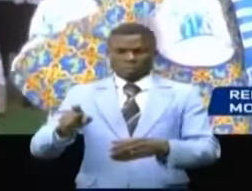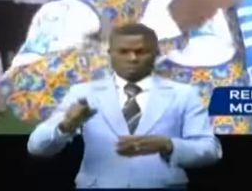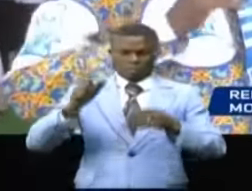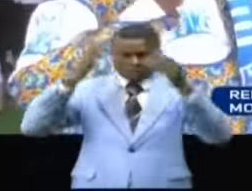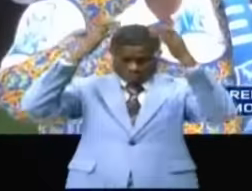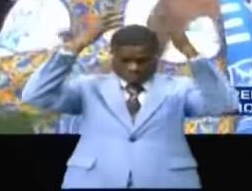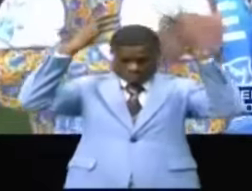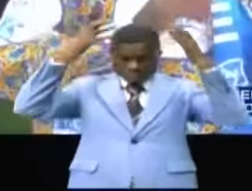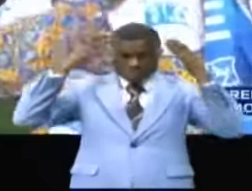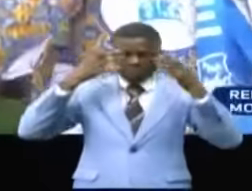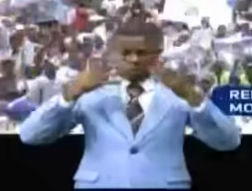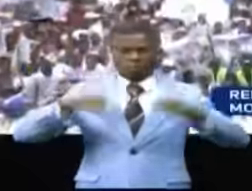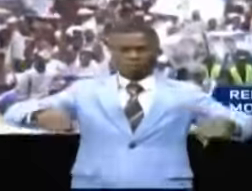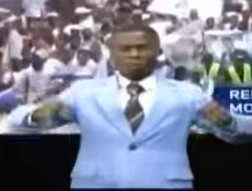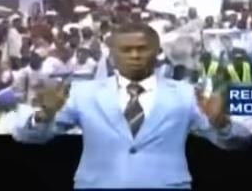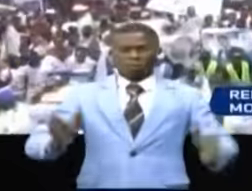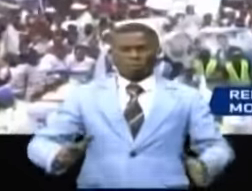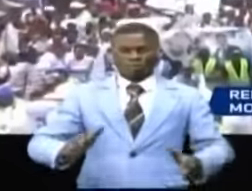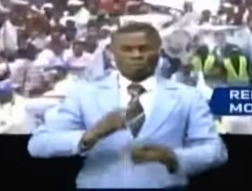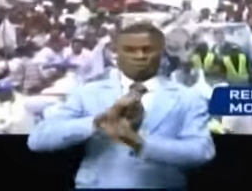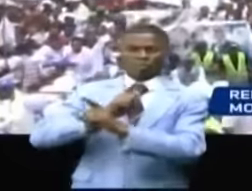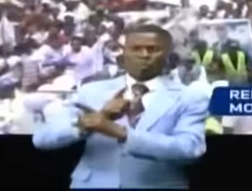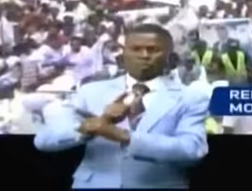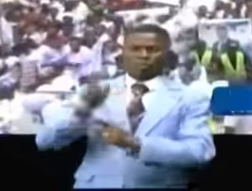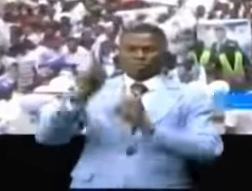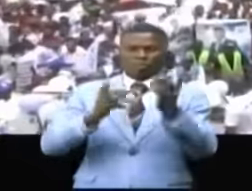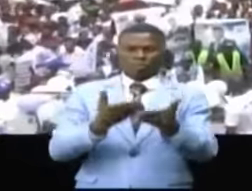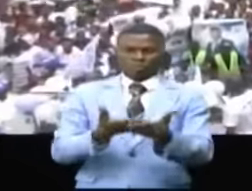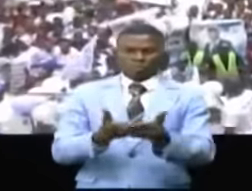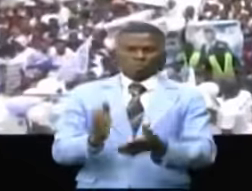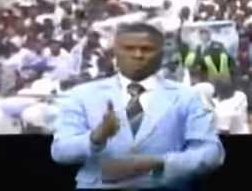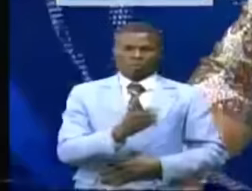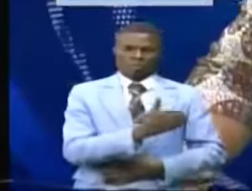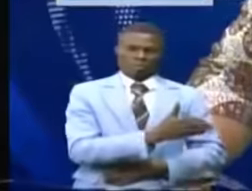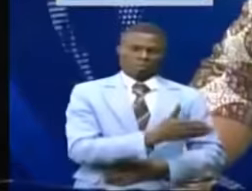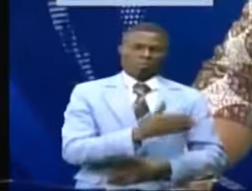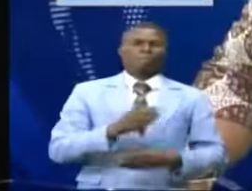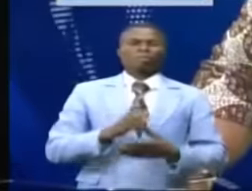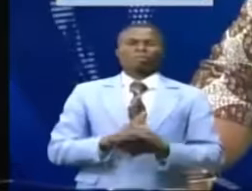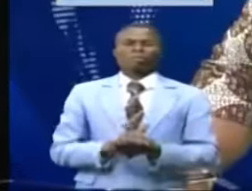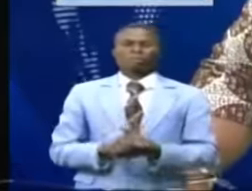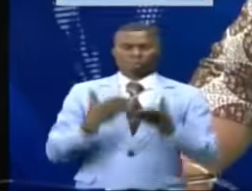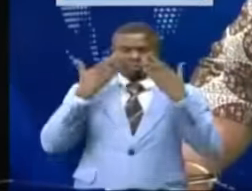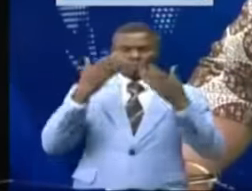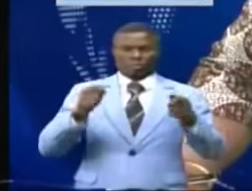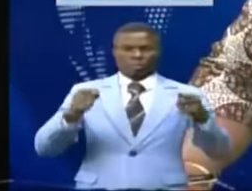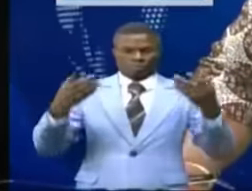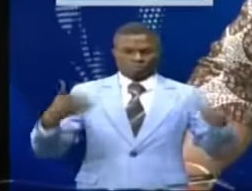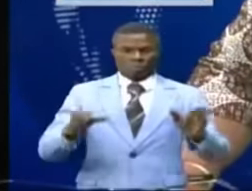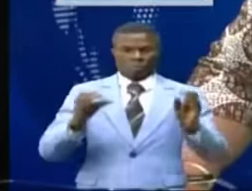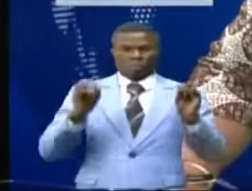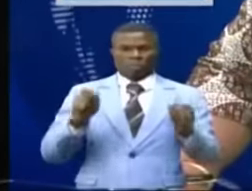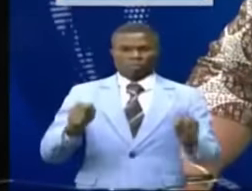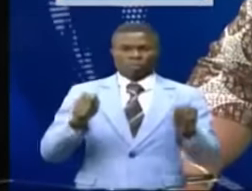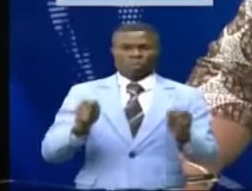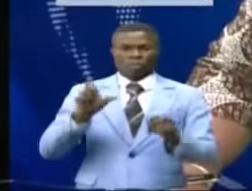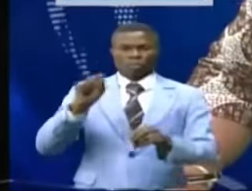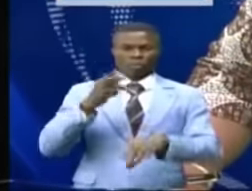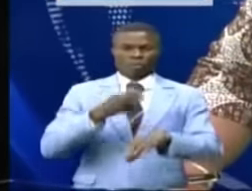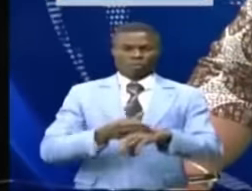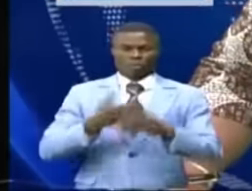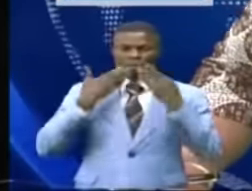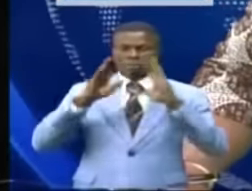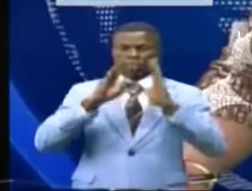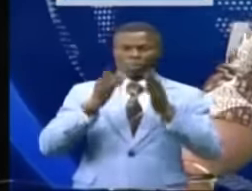aux motocyclistes pour sécuriser ses compatriotes. Voilà qui met fin à ce journal, mesdames et messieurs. Merci de l'avoir